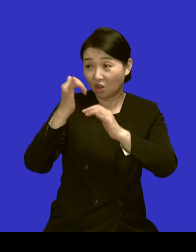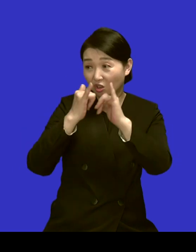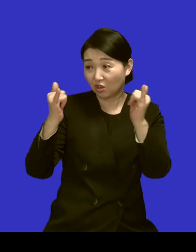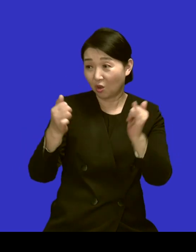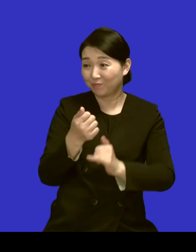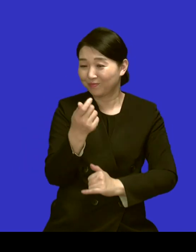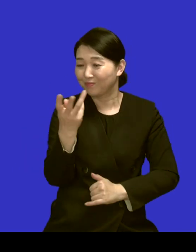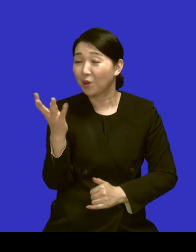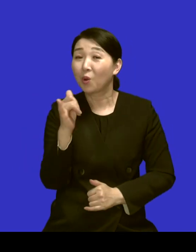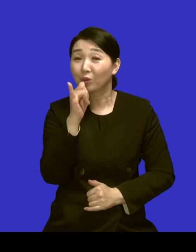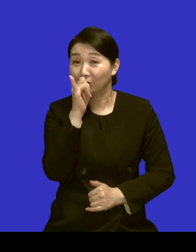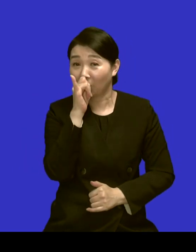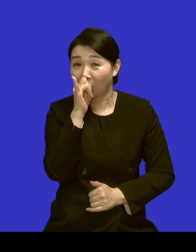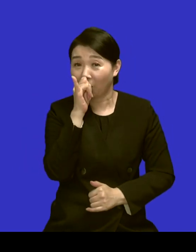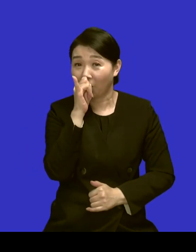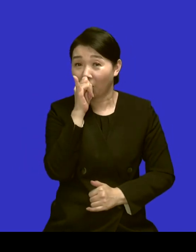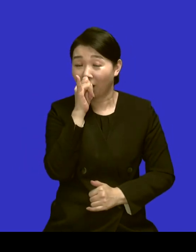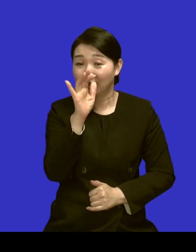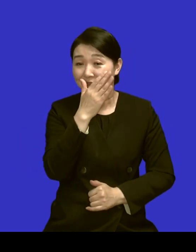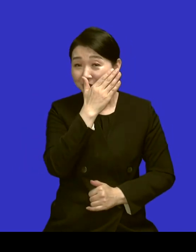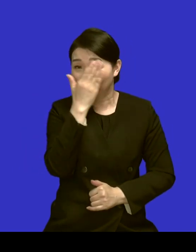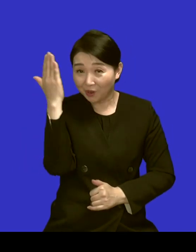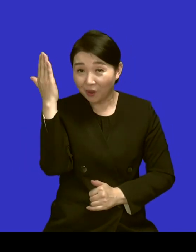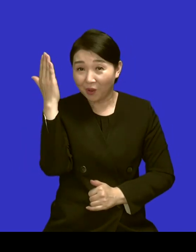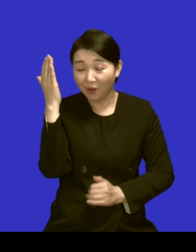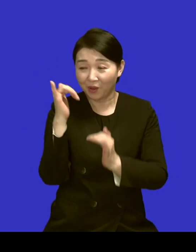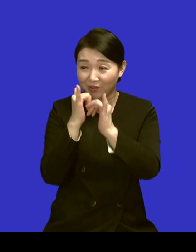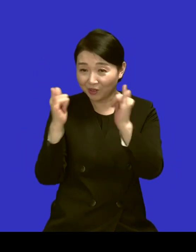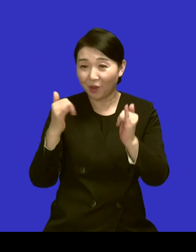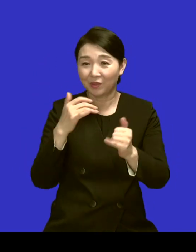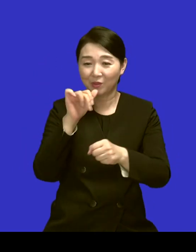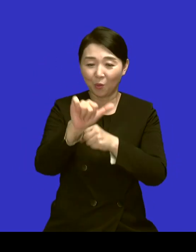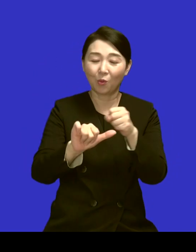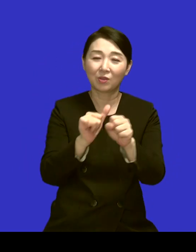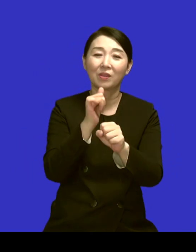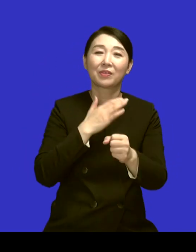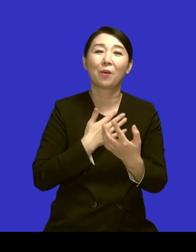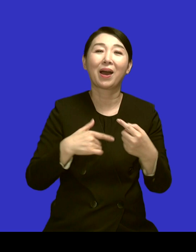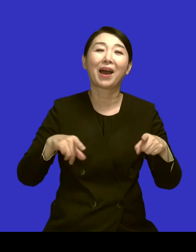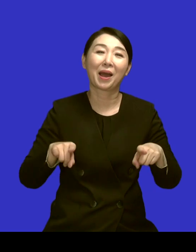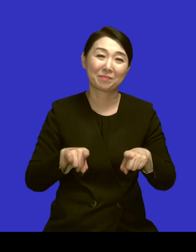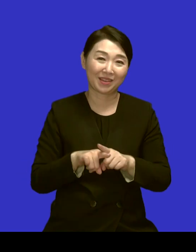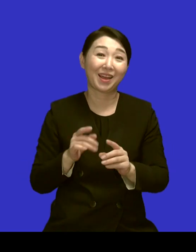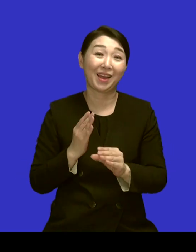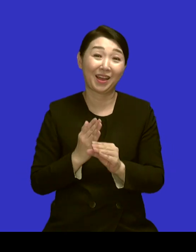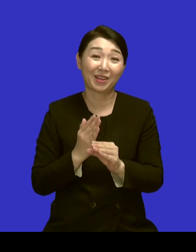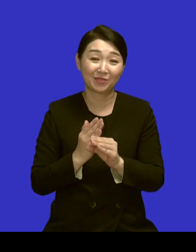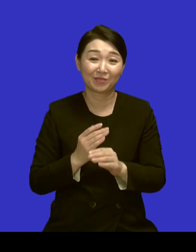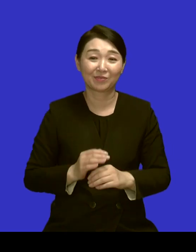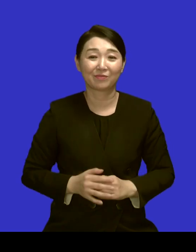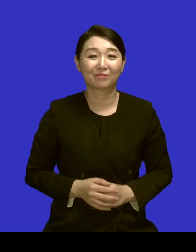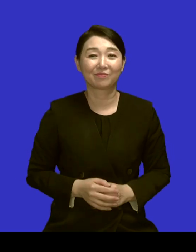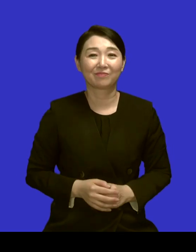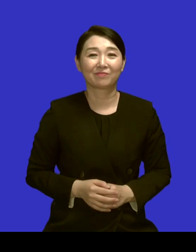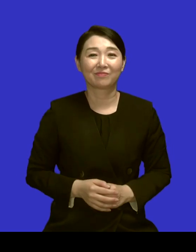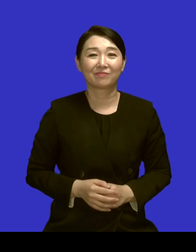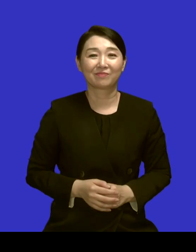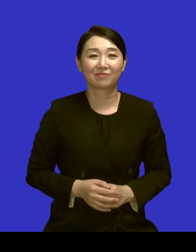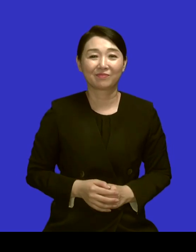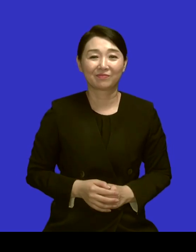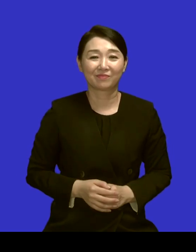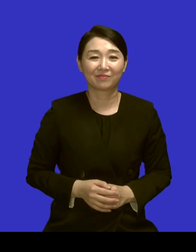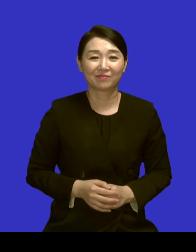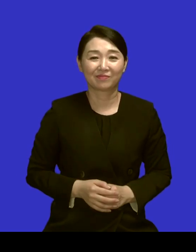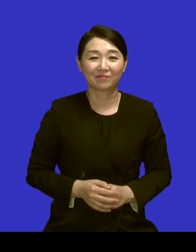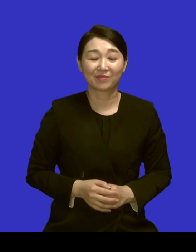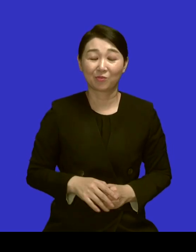있었거든요. 근데 그 청년들이 지금 5년째 저와 함께하고 있는 원디사이플 멤버들이 됐어요. 거기에